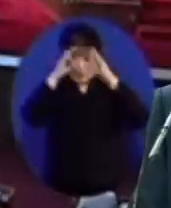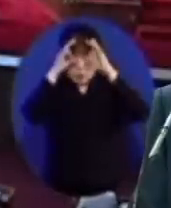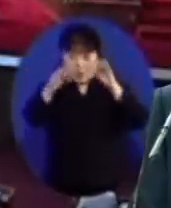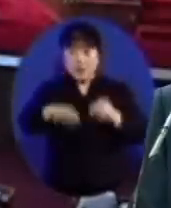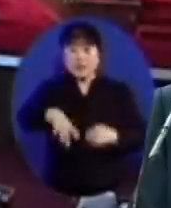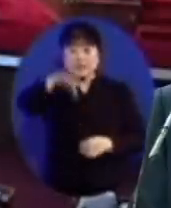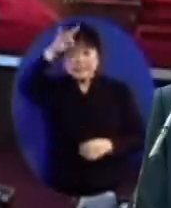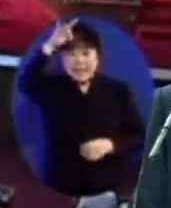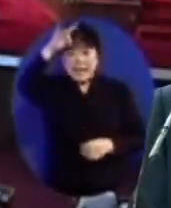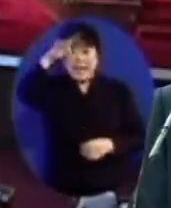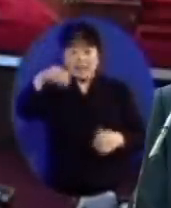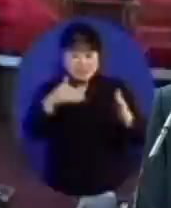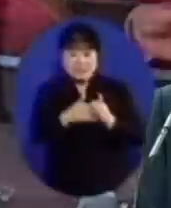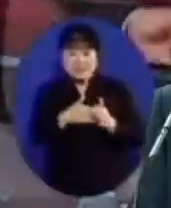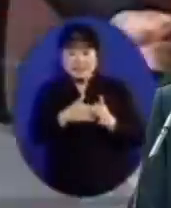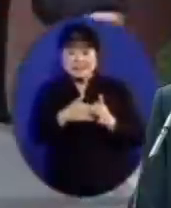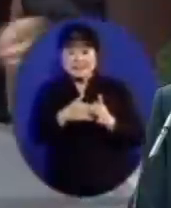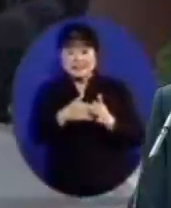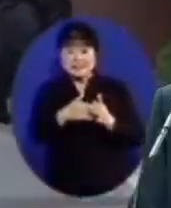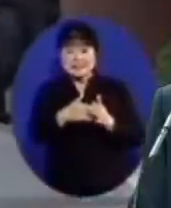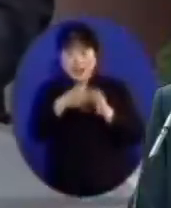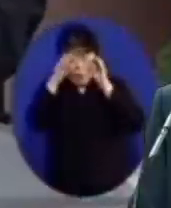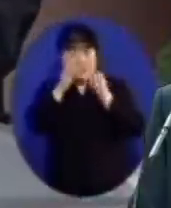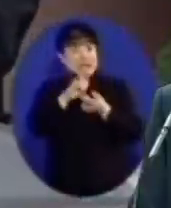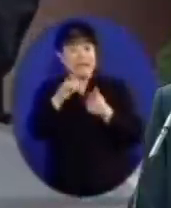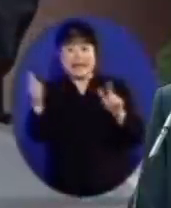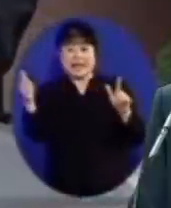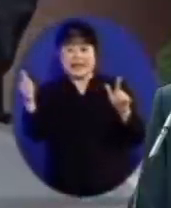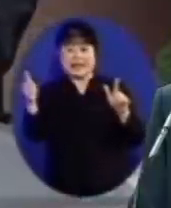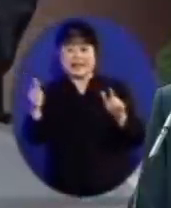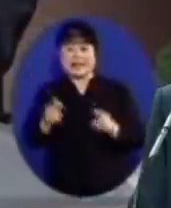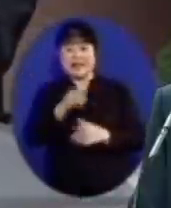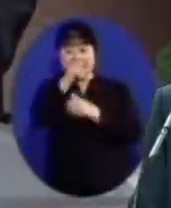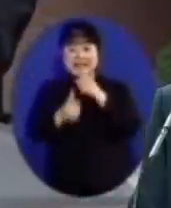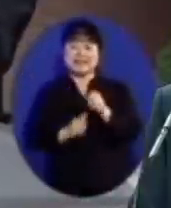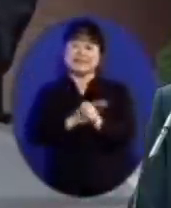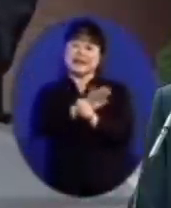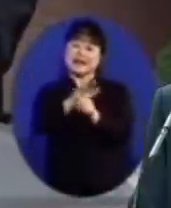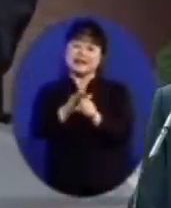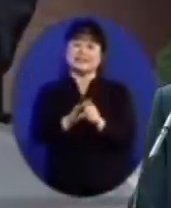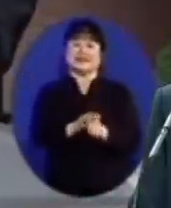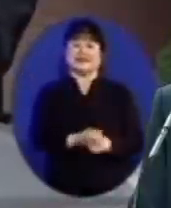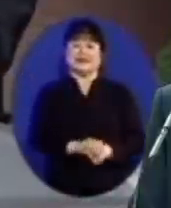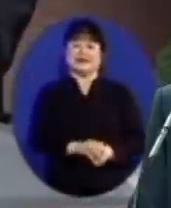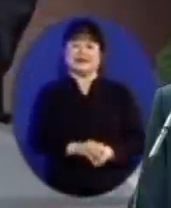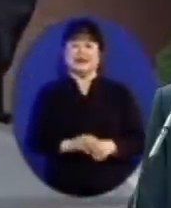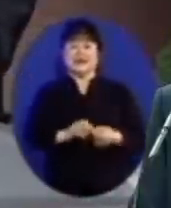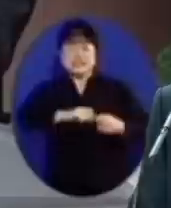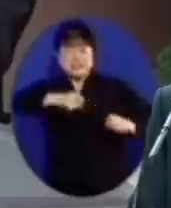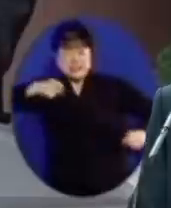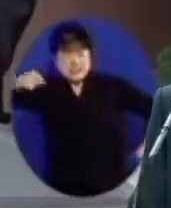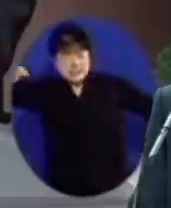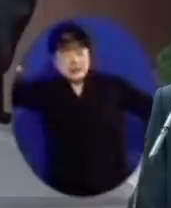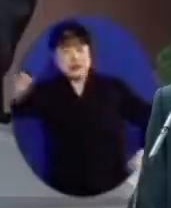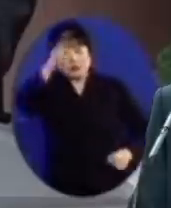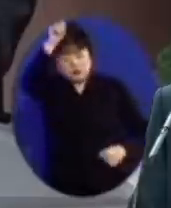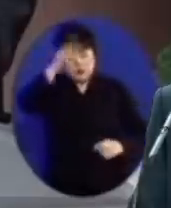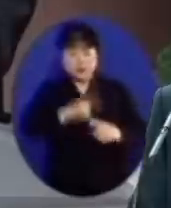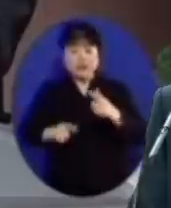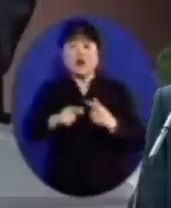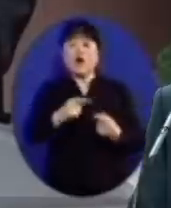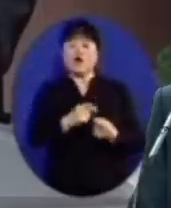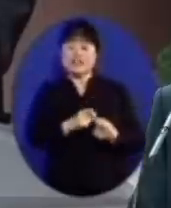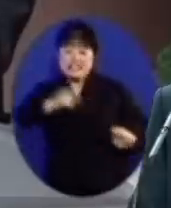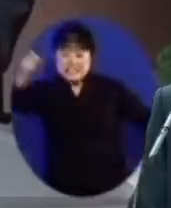시작한 데하고 끝난 데하고 보이지 않습니다. 하나님의 사랑이 얼마나 기냐, 우주보다 긴